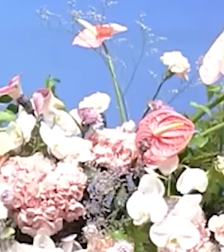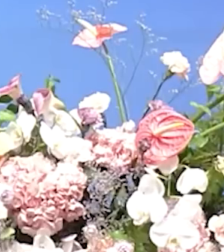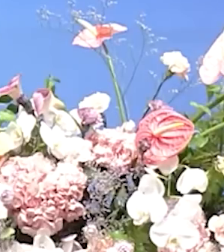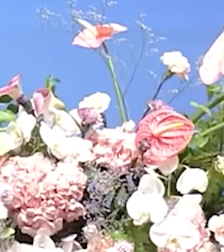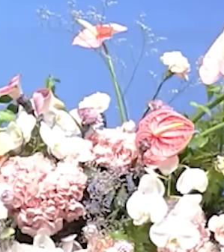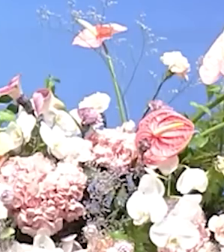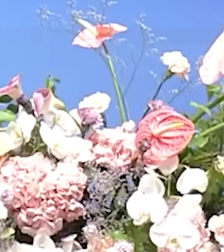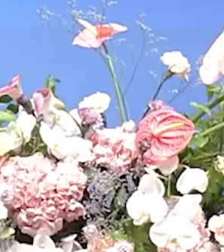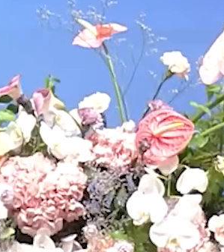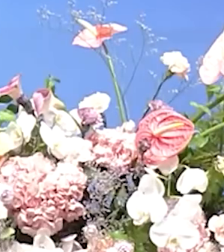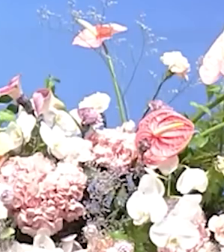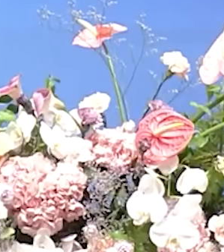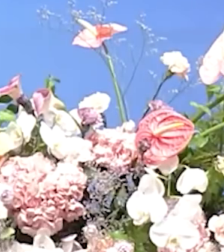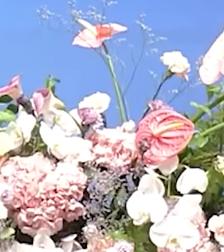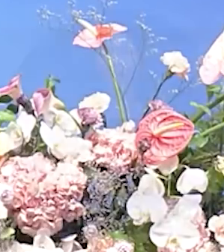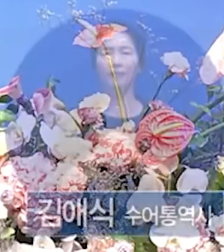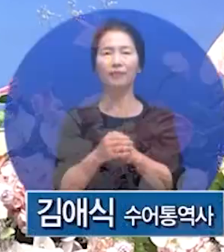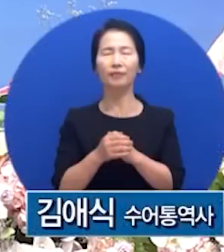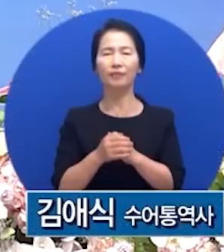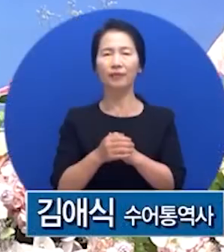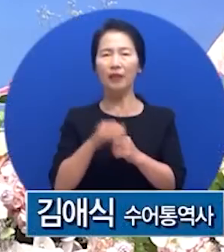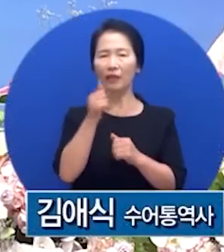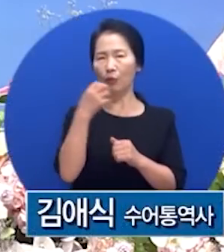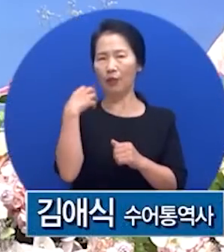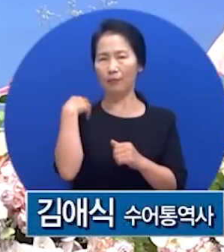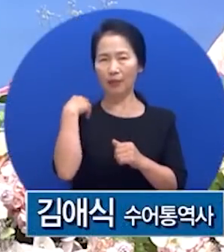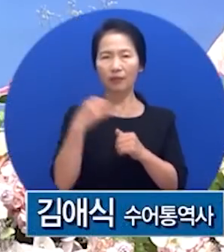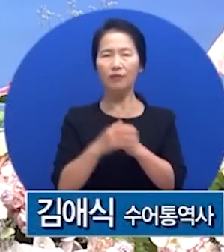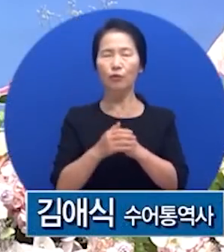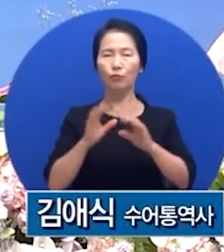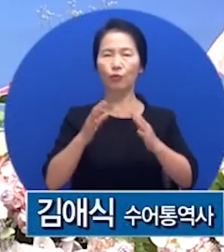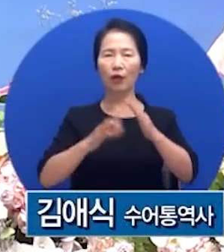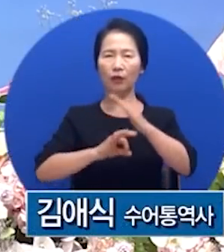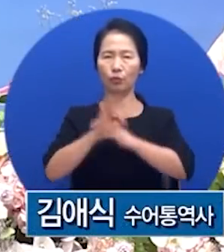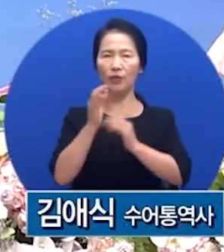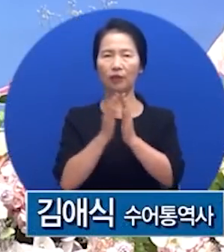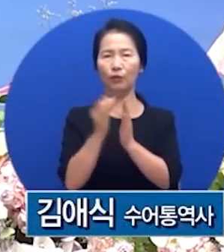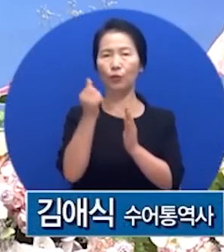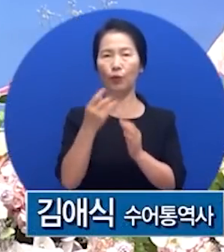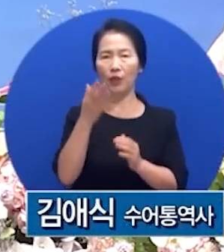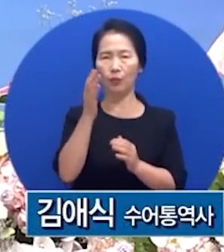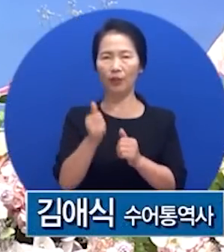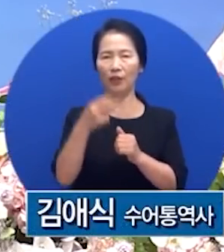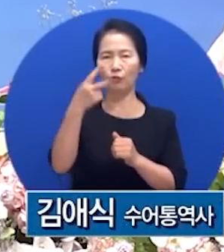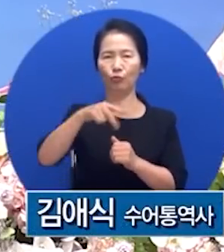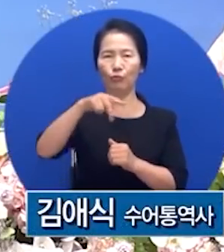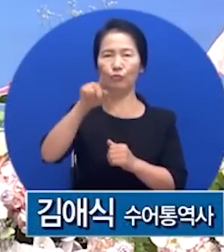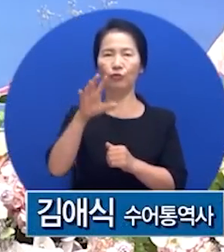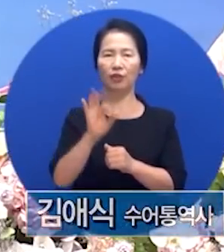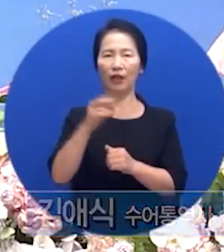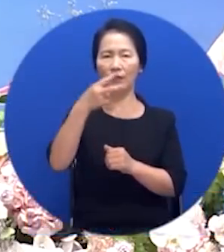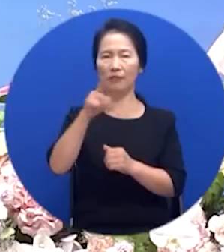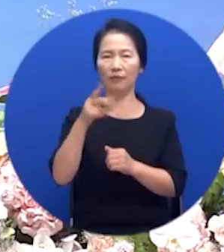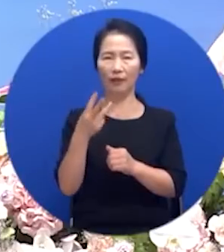여러분 안녕하십니까? 사회를 맡은 국가초창기도회 회장 두상달입니다.